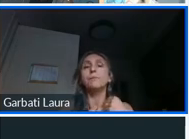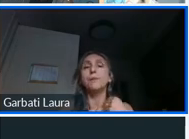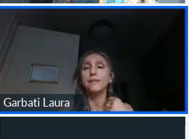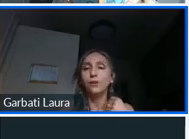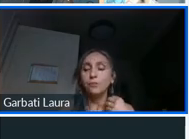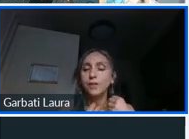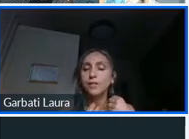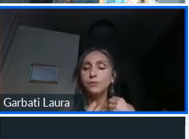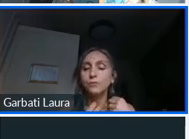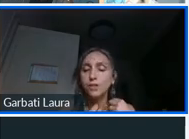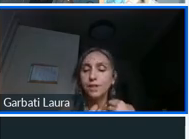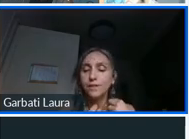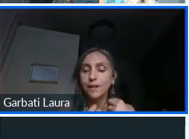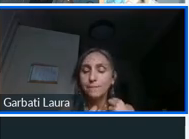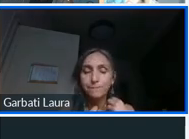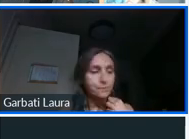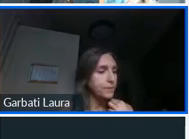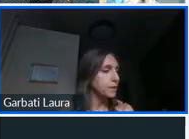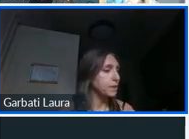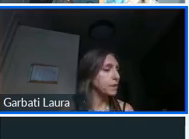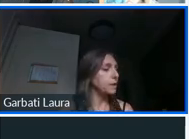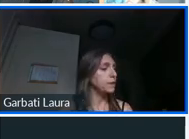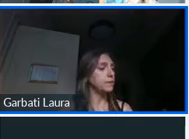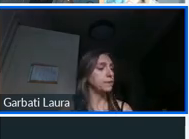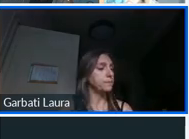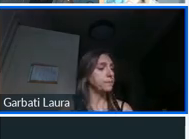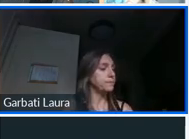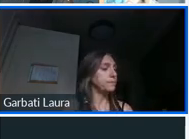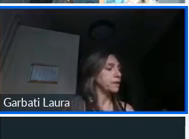mi compete come esclusiva. Chiedo